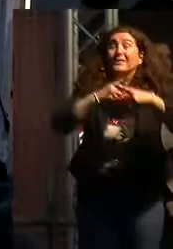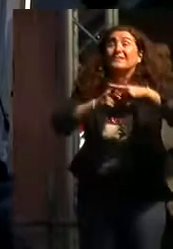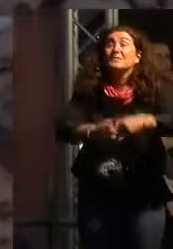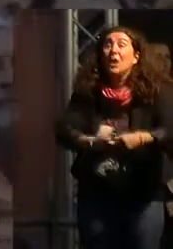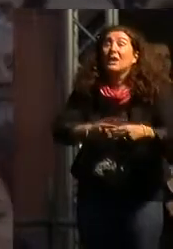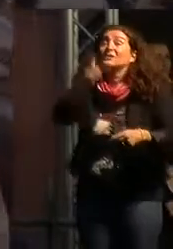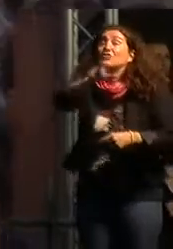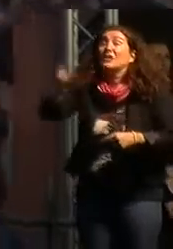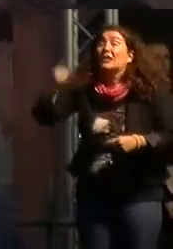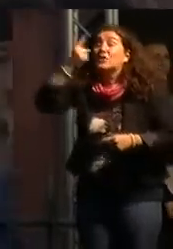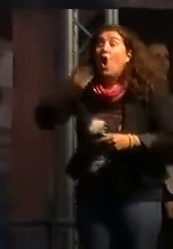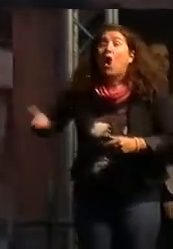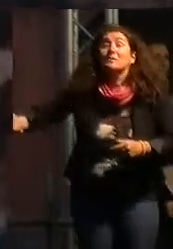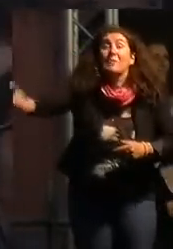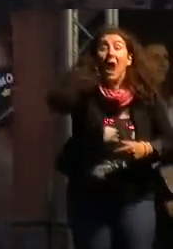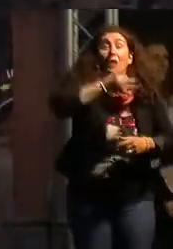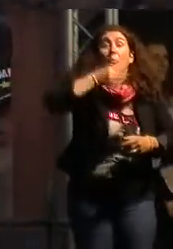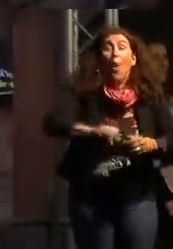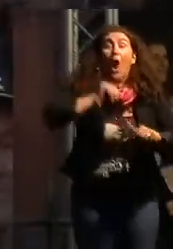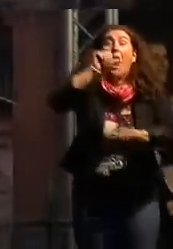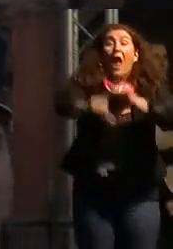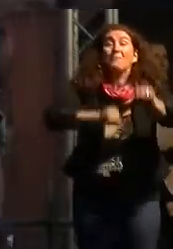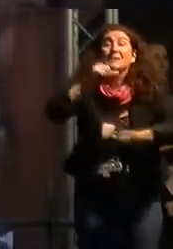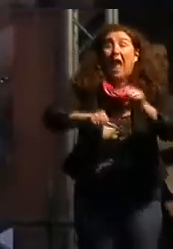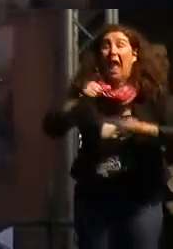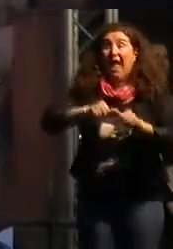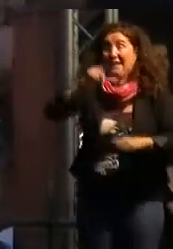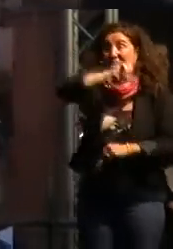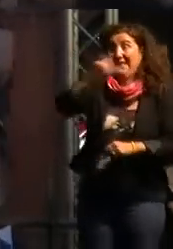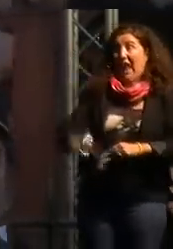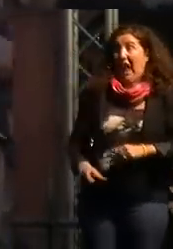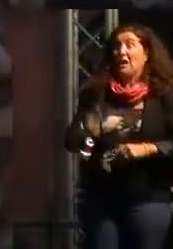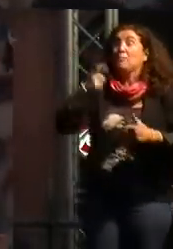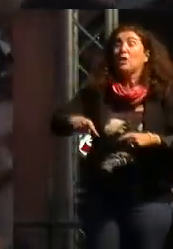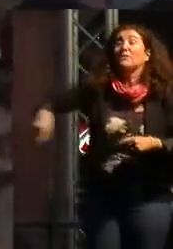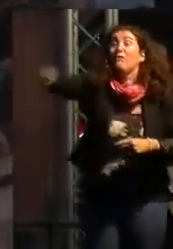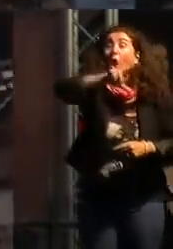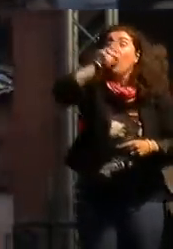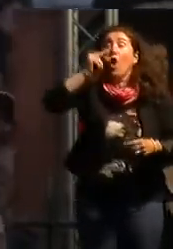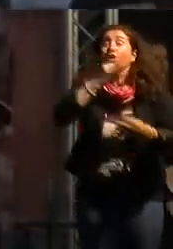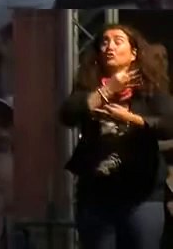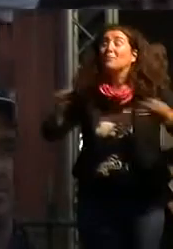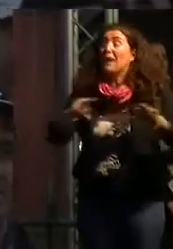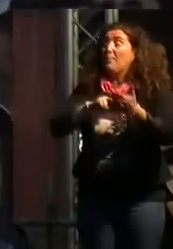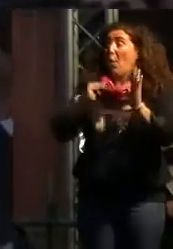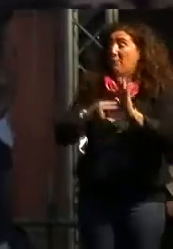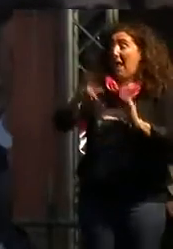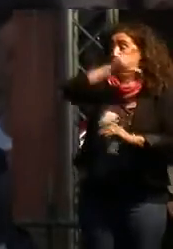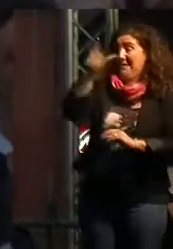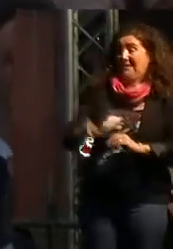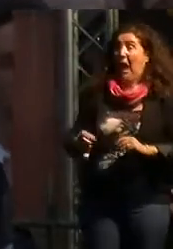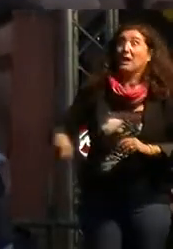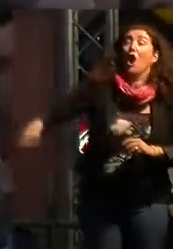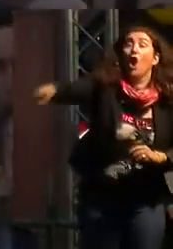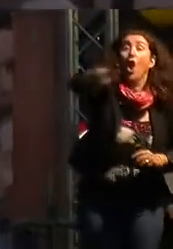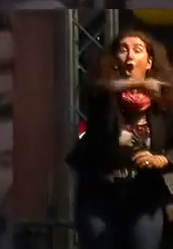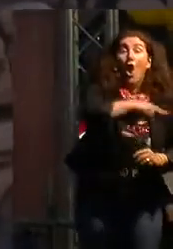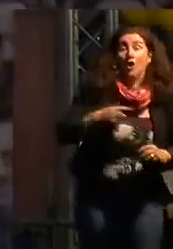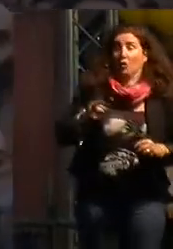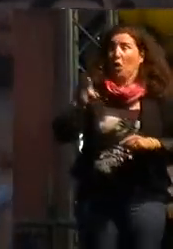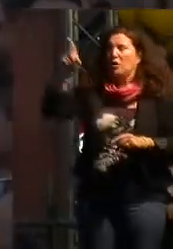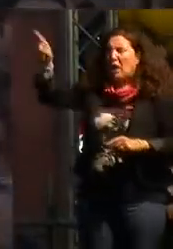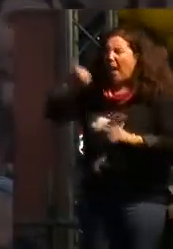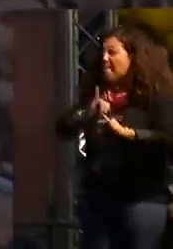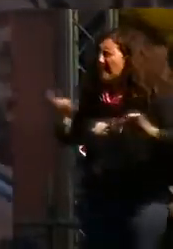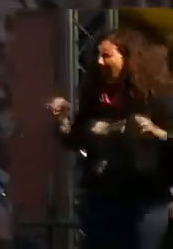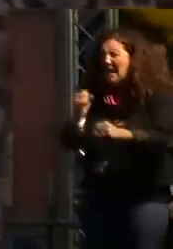il paese, perché i cittadini normali conoscono i problemi del paese. Loro, quella gente, i tecnocrati, quelli non hanno mai lavorato un giorno